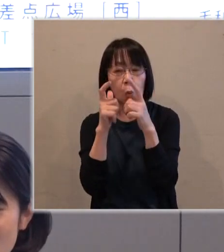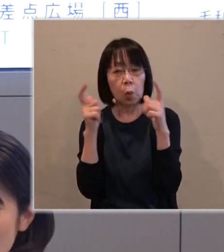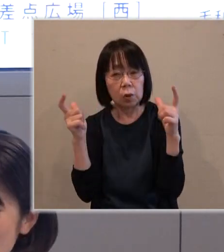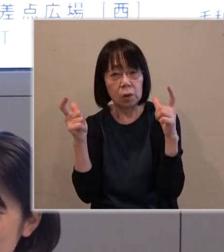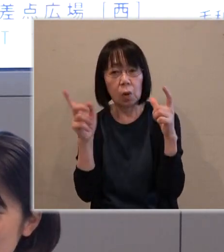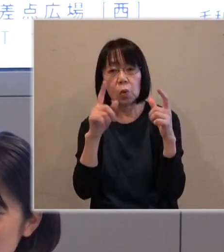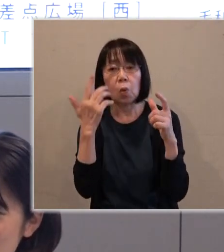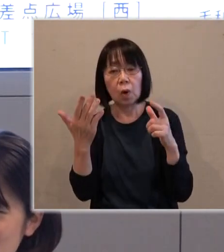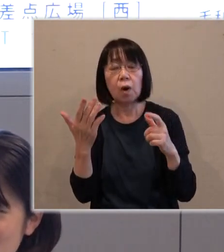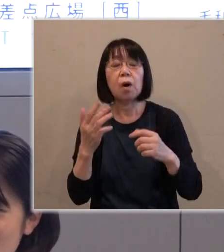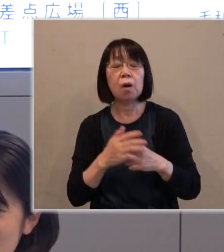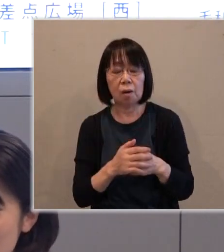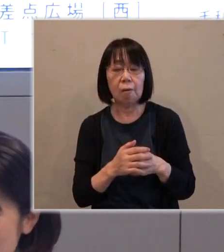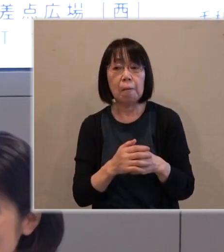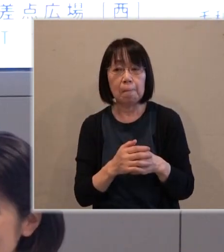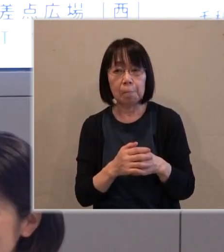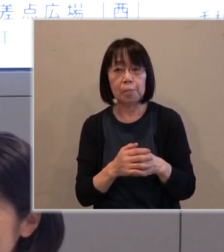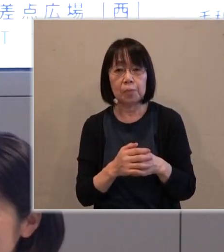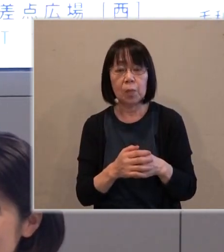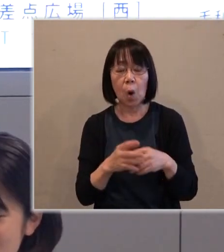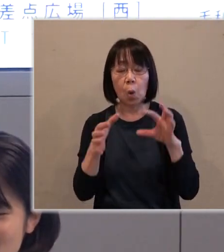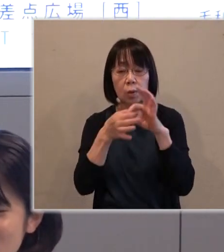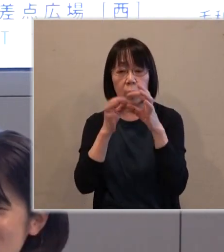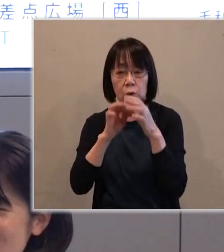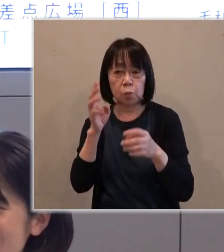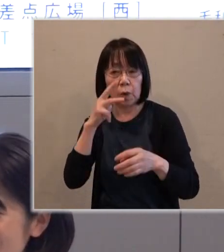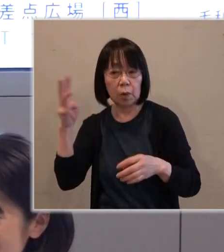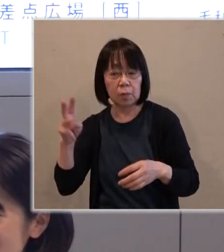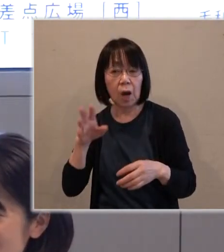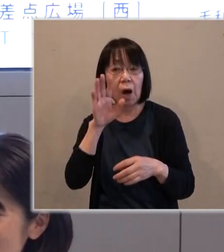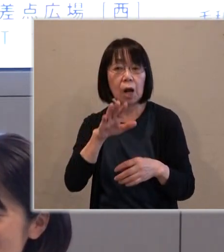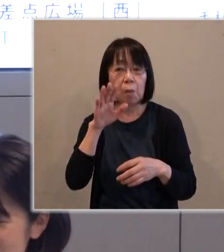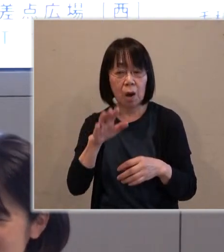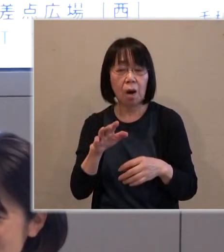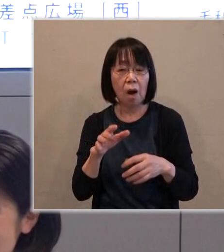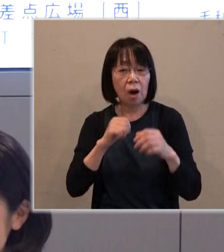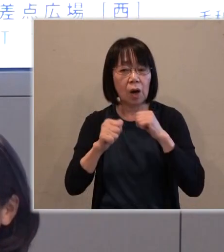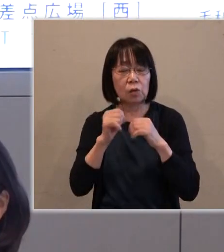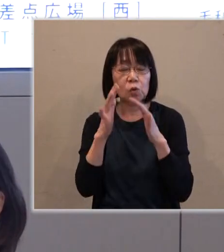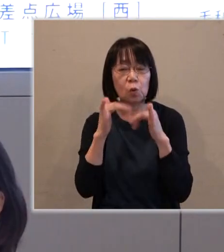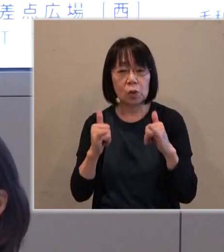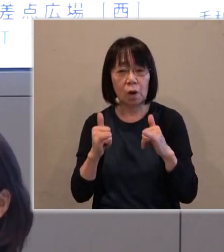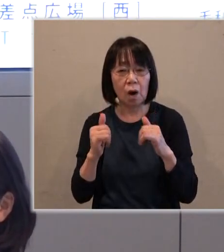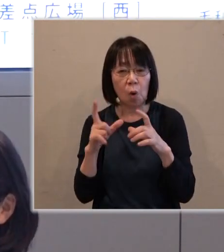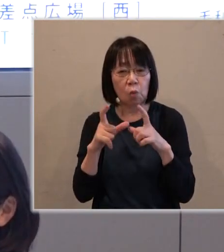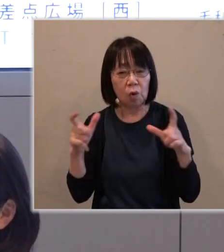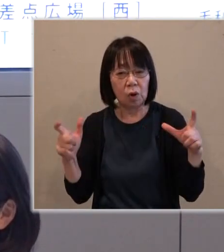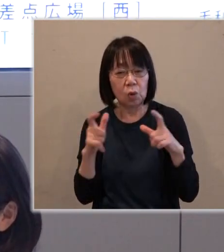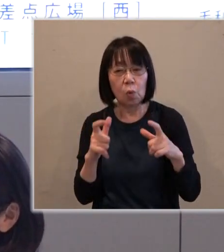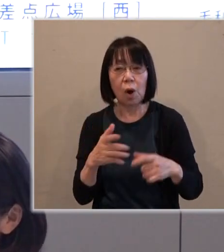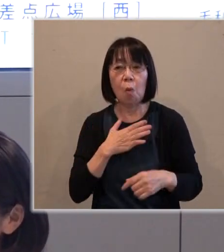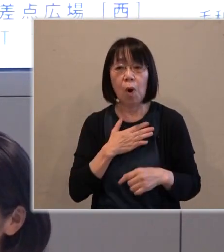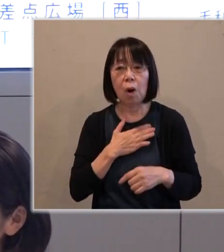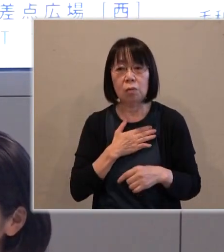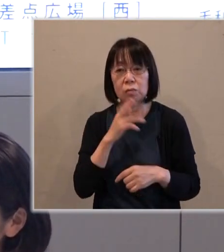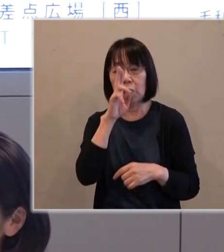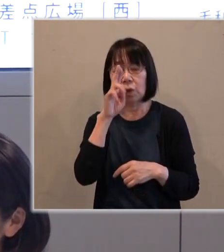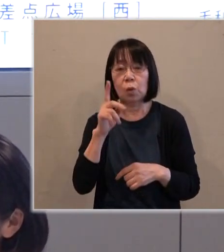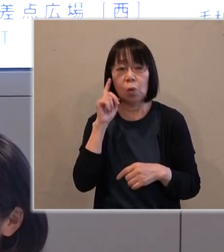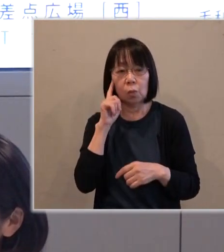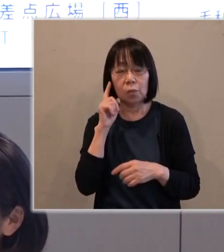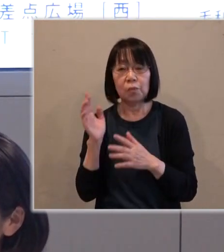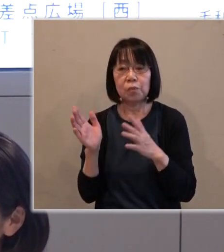っかけがオリンピックパラリンピックっていうのがあれば分かってくるんじゃないかなとは思います。 まあ、少なくともパラリンピックをきっか